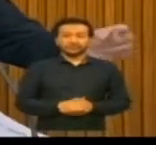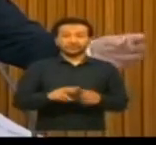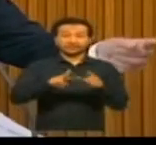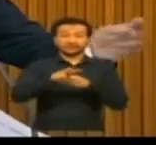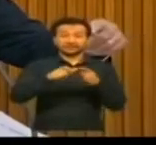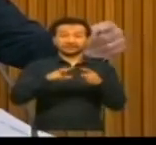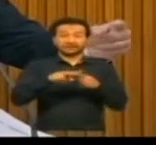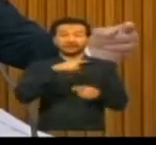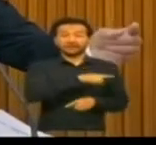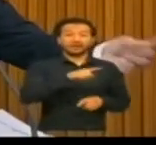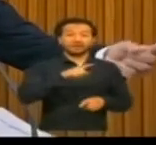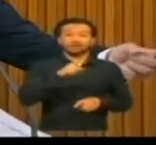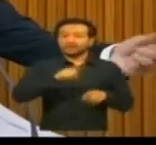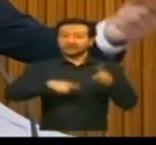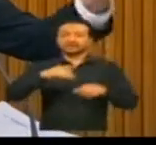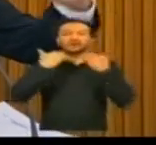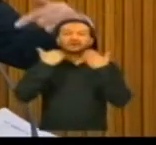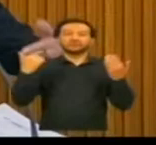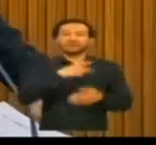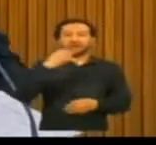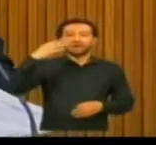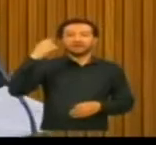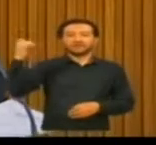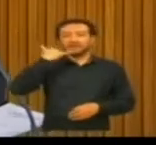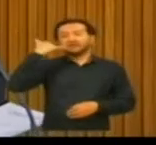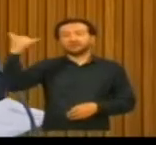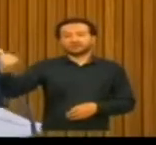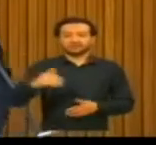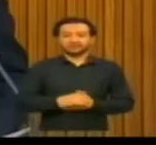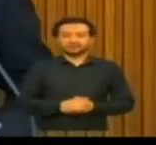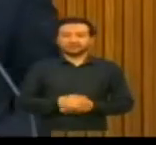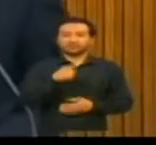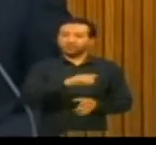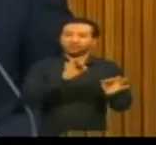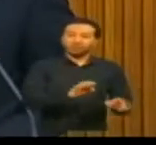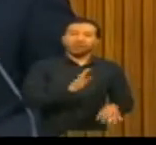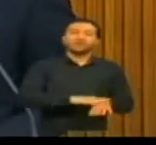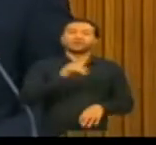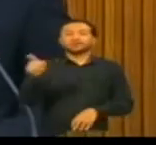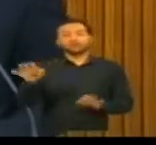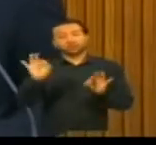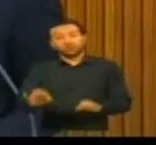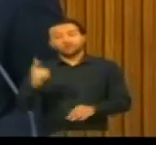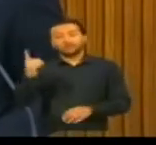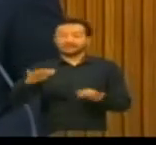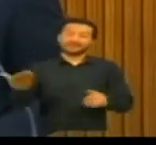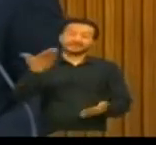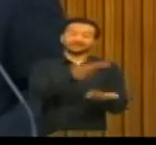Seçim Kurulu'nun bazı hakimleri AK Partililere telefon ettiler. Ya böyle yapmayın. Şöyle bir dilekçe